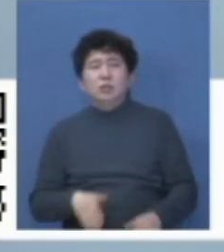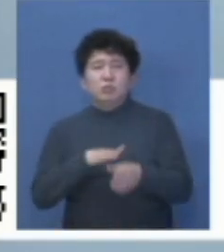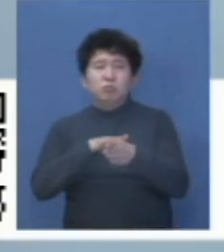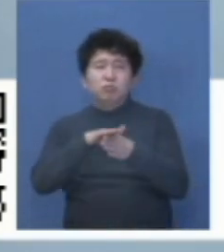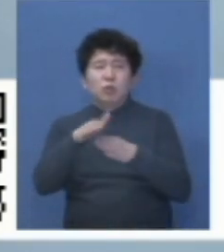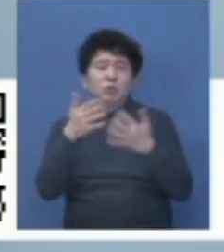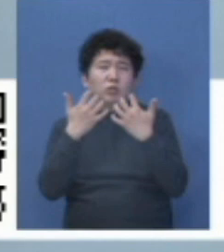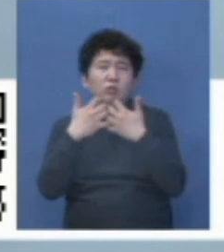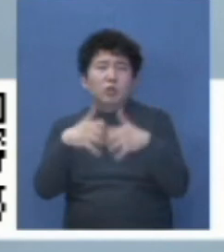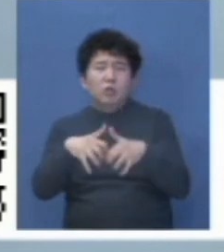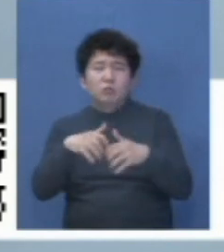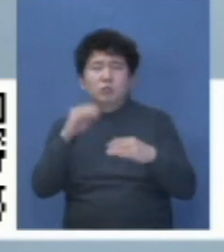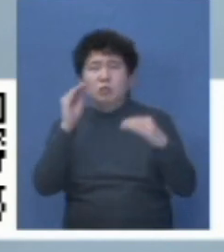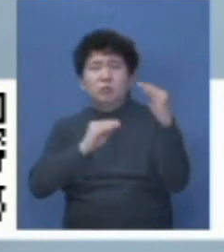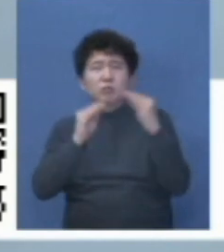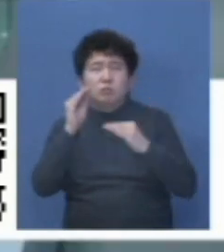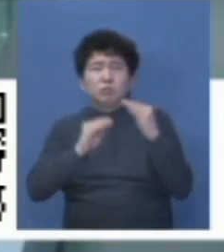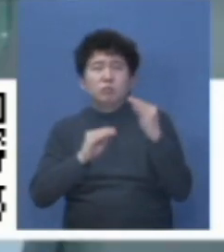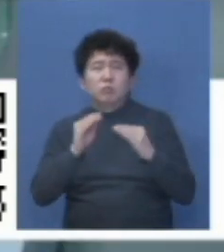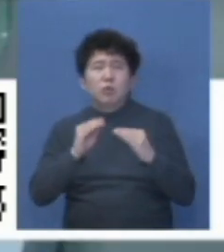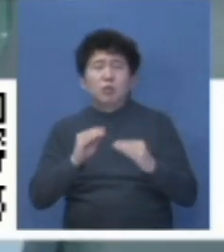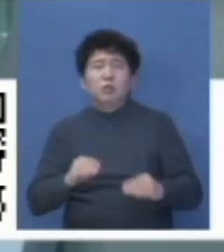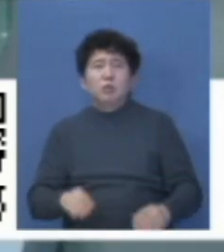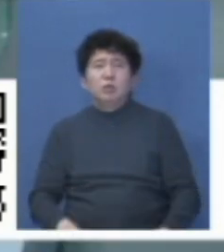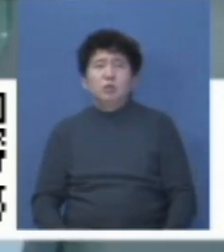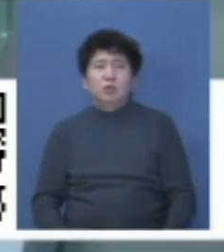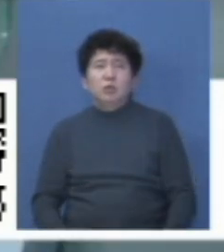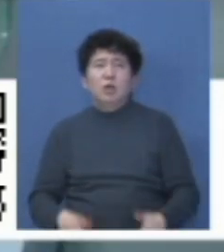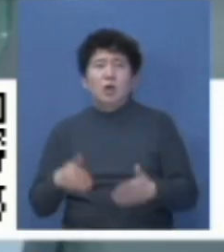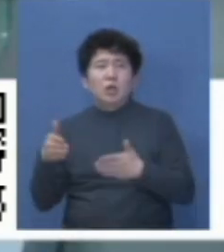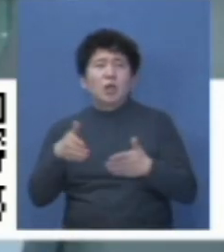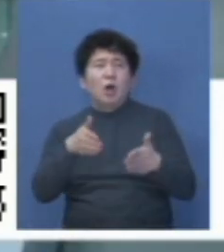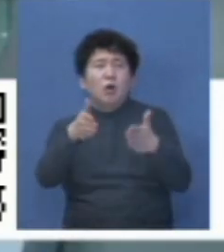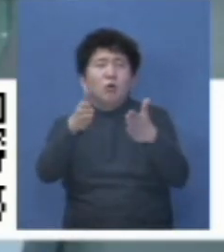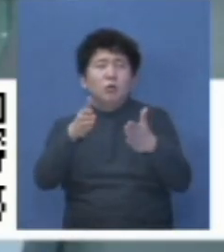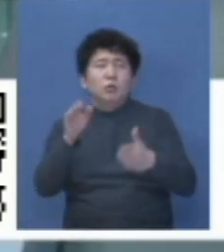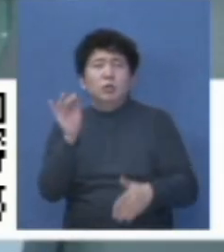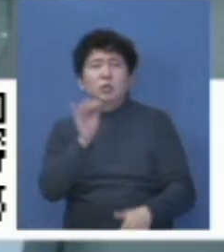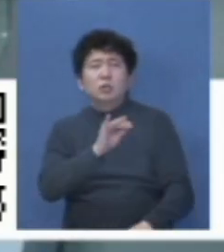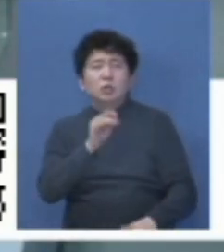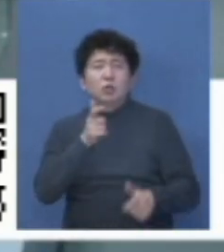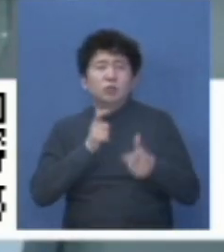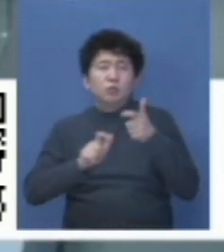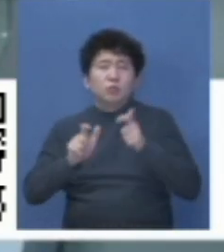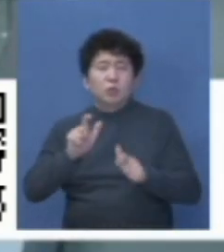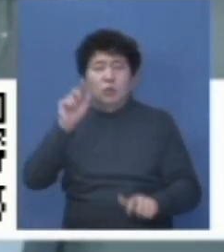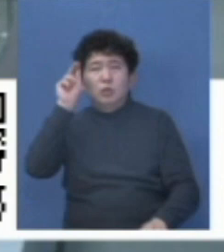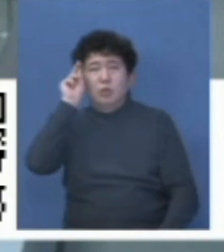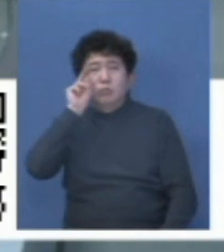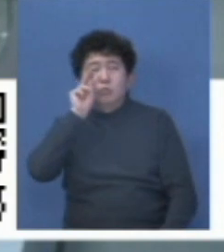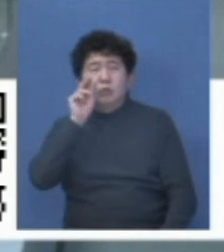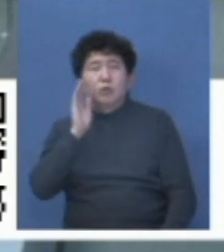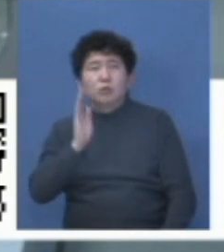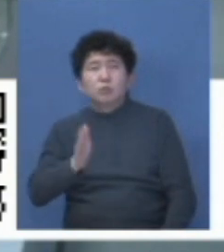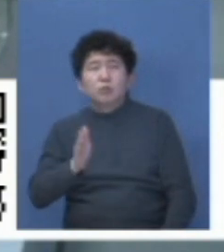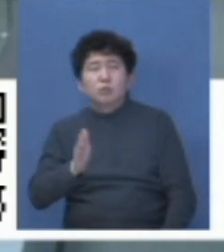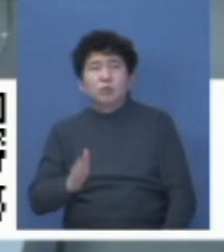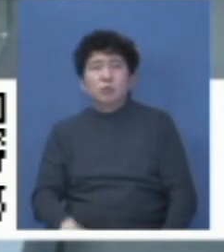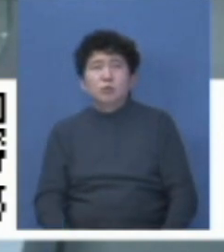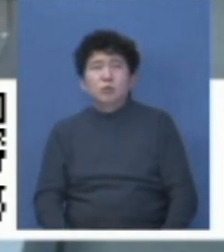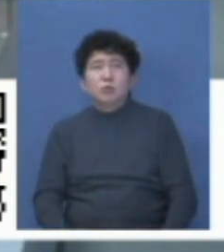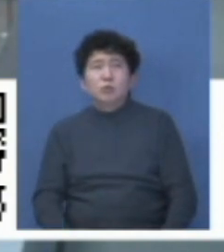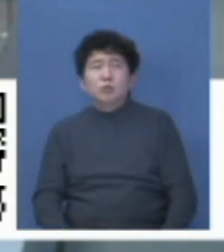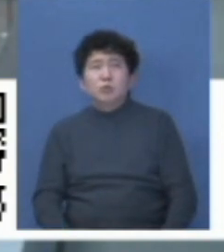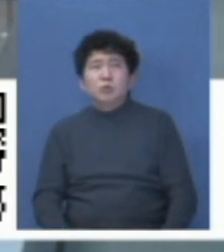для сбора высокоточных карт, рисования маршрутов. И студенты обучаются, получается, базовым